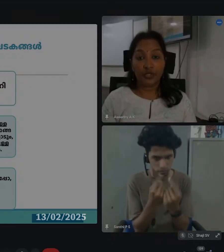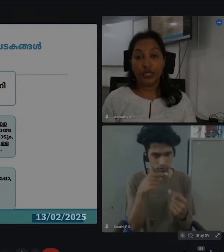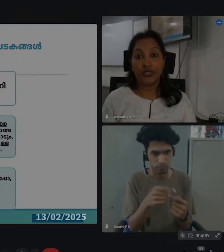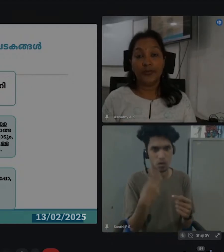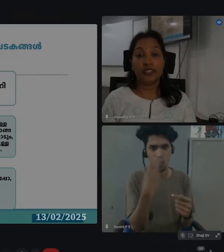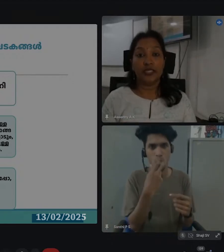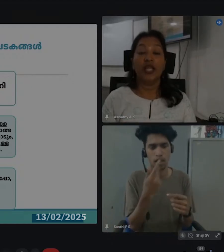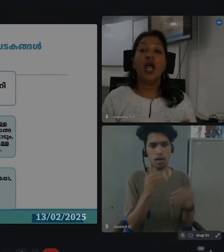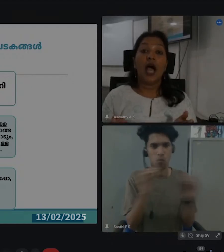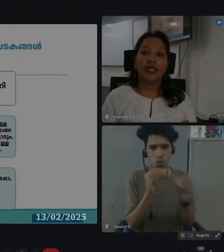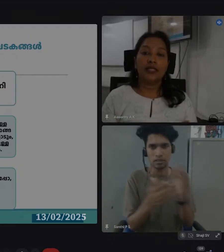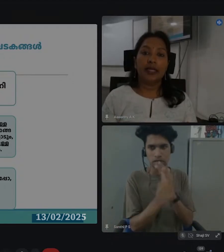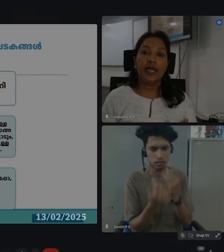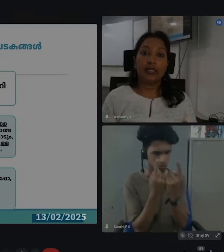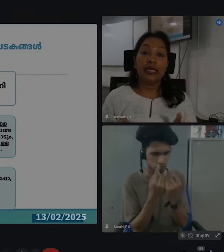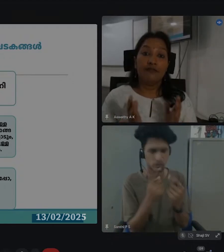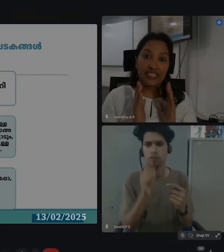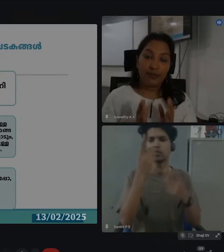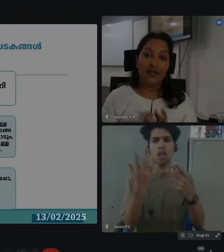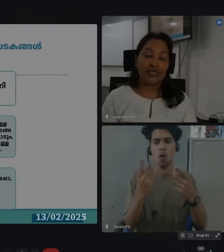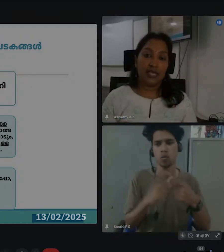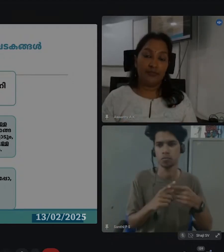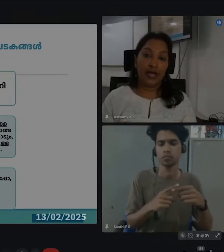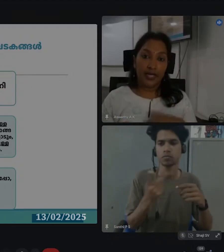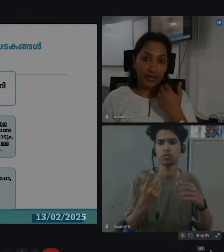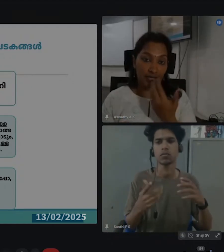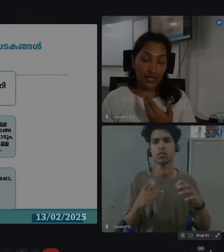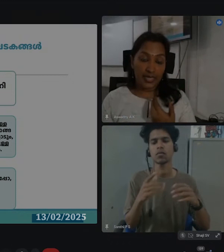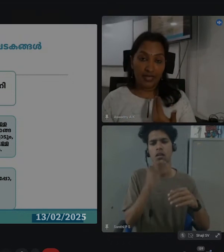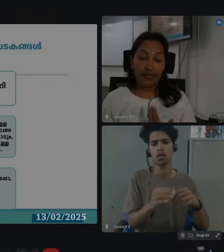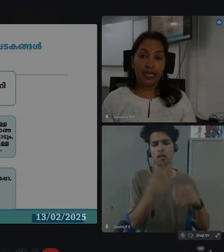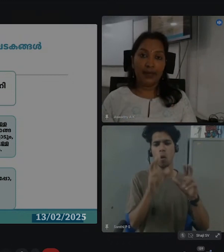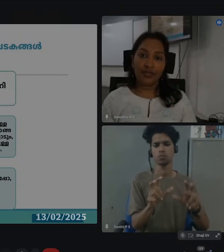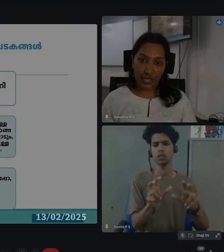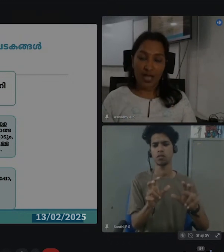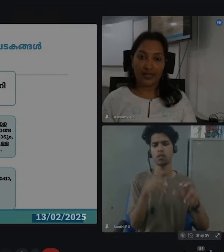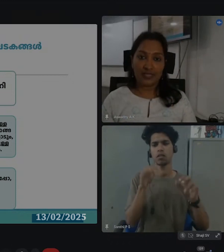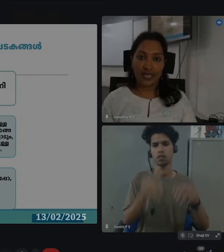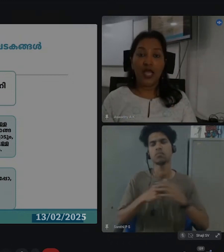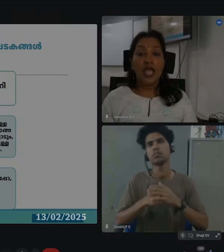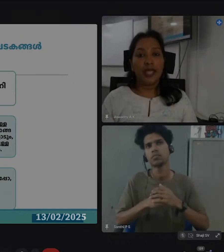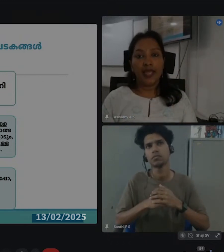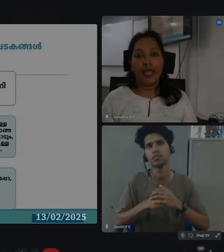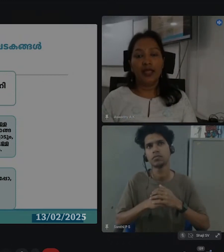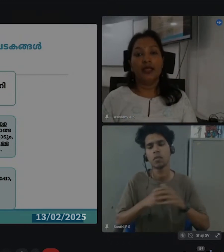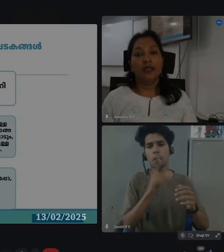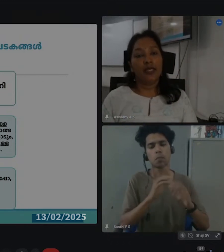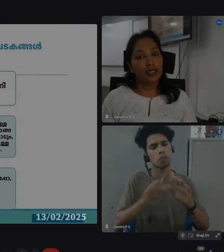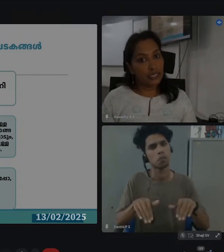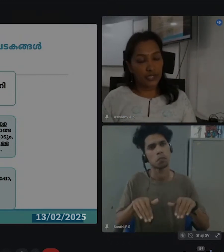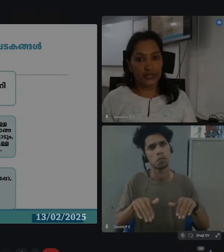എങ്ങനെയാണ് എന്ന് വെച്ച് കഴിഞ്ഞാൽ ആദ്യം തന്നെ അത് വിശ്രമാവസ്ഥയിൽ, വായുടെ ഈ അവയവങ്ങളെല്ലാം വിശ്രമാവസ്ഥയിൽ